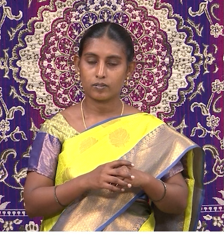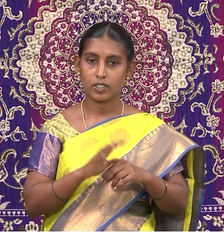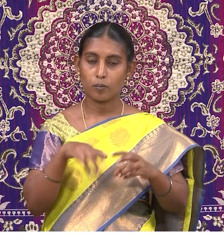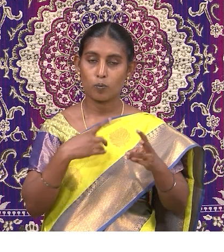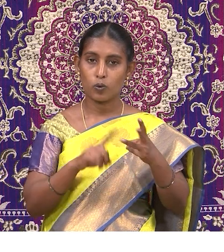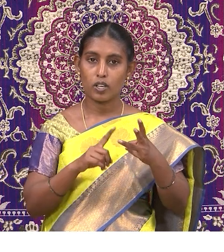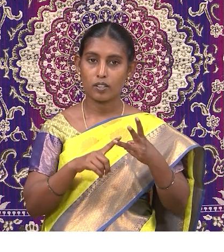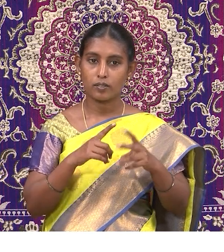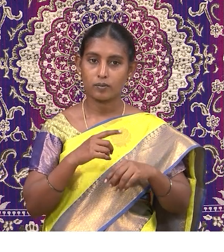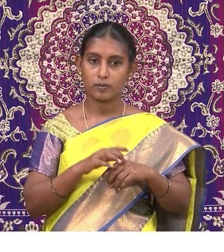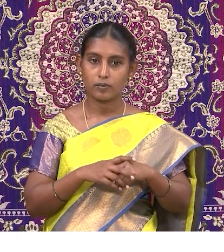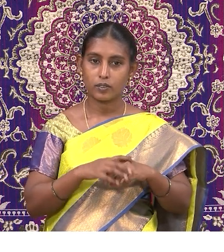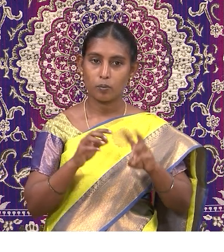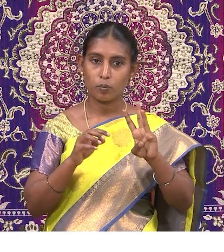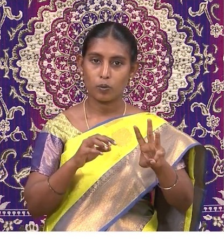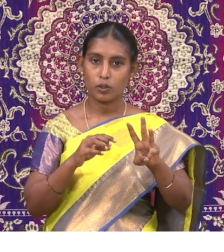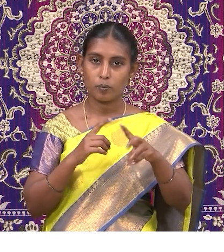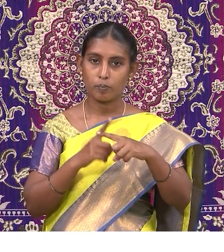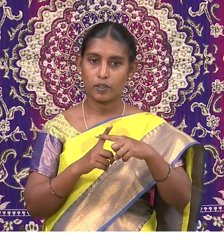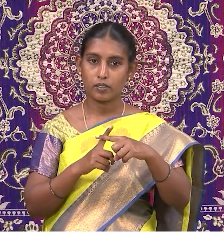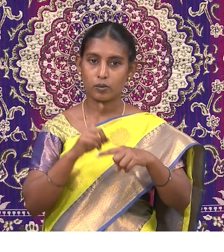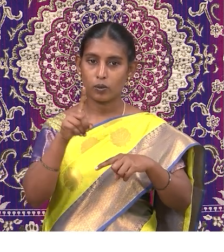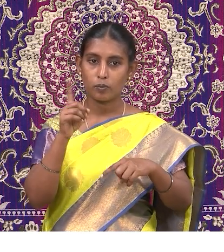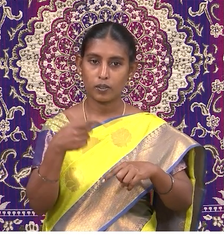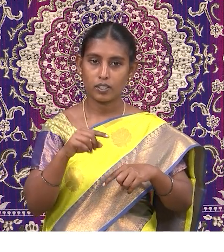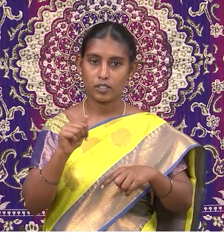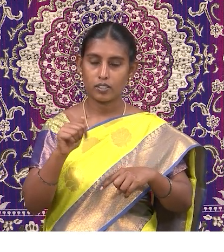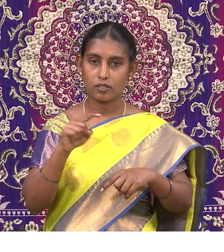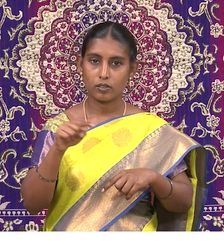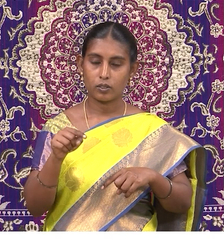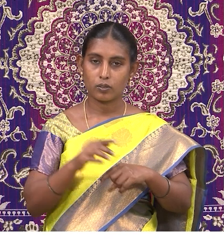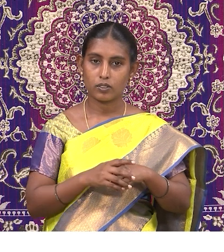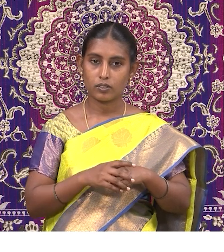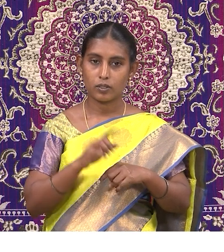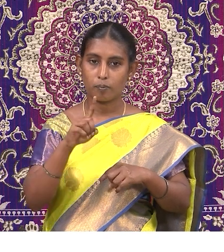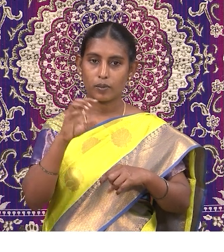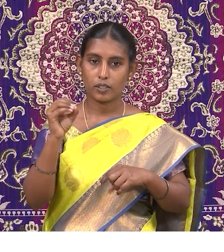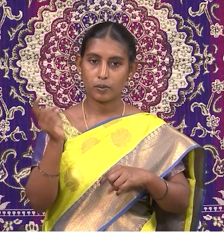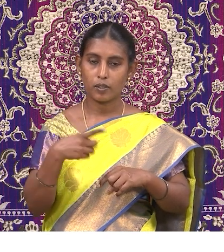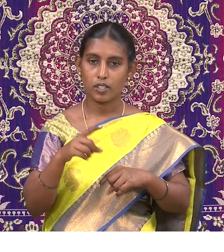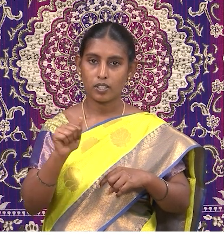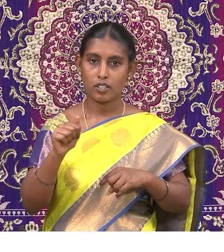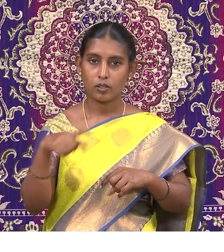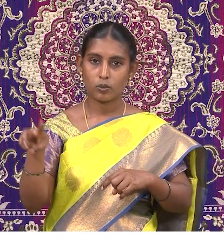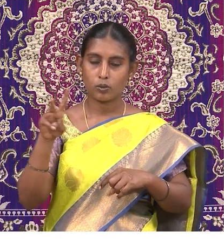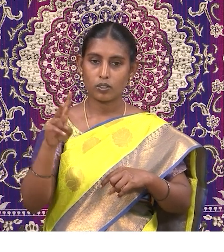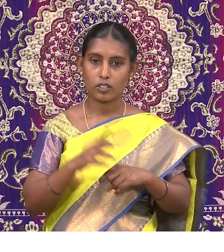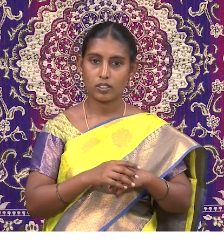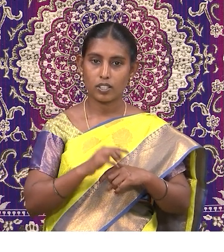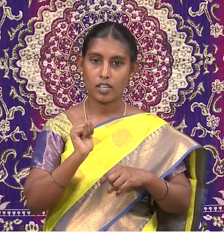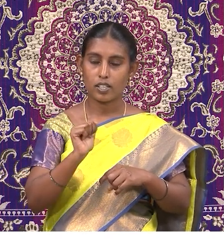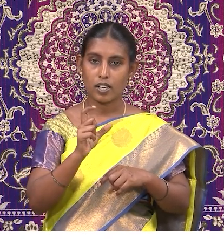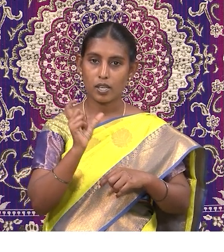மூணா சப்ளூஷன், மூணு ப்ளஸ் ஒன் பை ஏ ஈக்குவல் டு பத்து பை ஏ ஸ்கொயர்